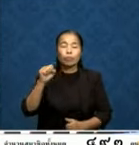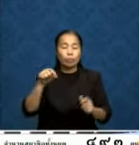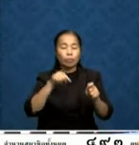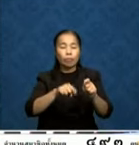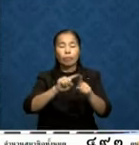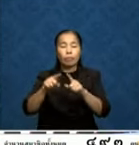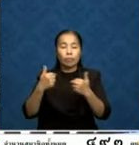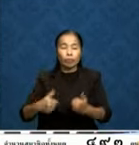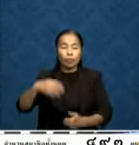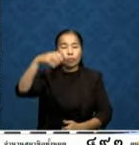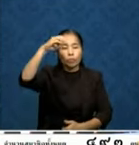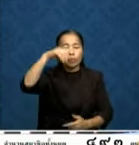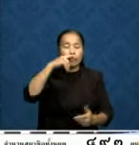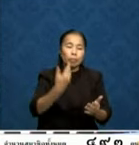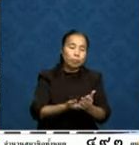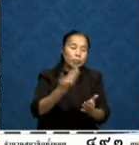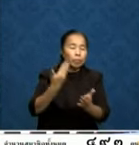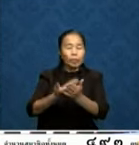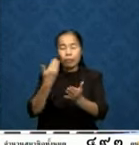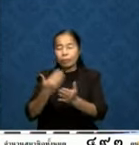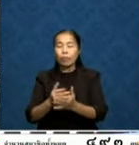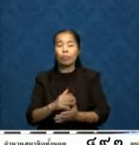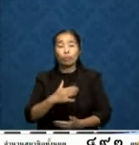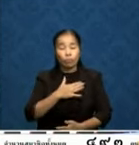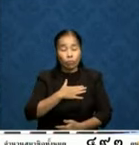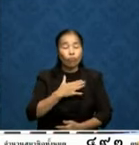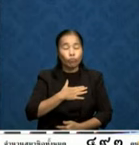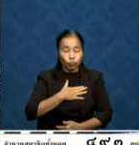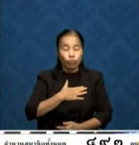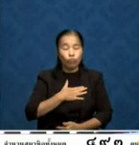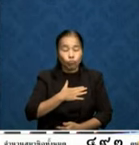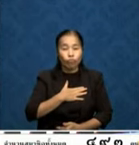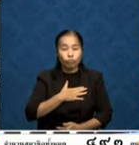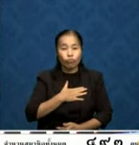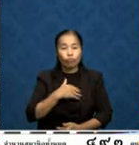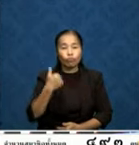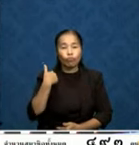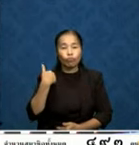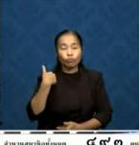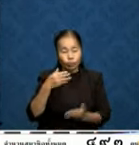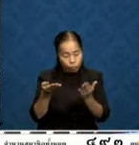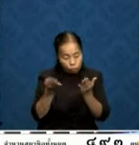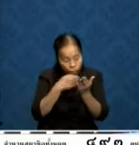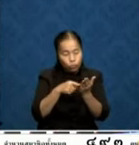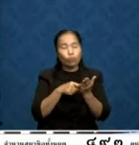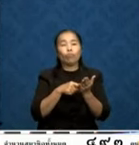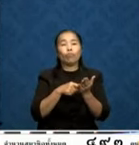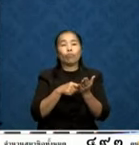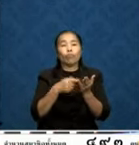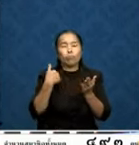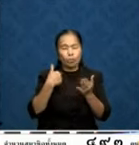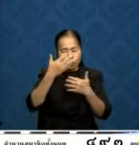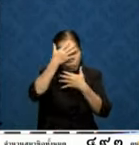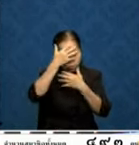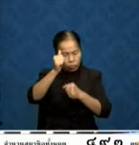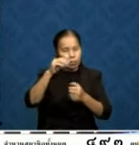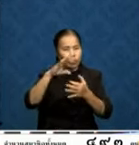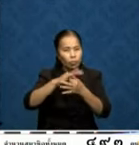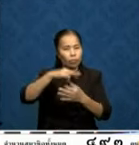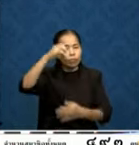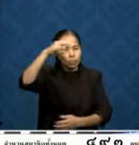ค่าไฟแพงนู่นนี่นั่นครับพอผมก็เปิดมาดูครับก็จริงๆแล้วผมมีความสนใจเรื่องนี้ครับเพราะพ่อผมเป็